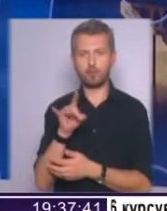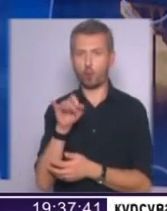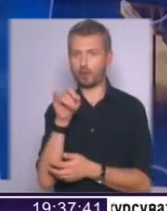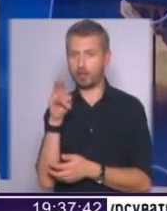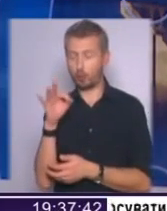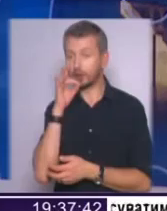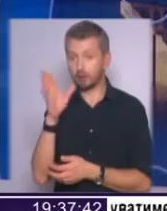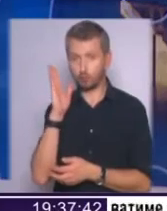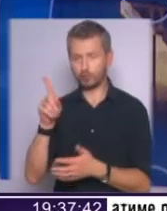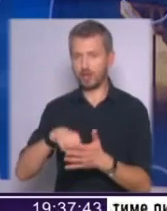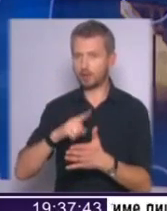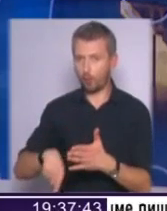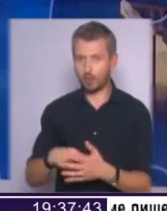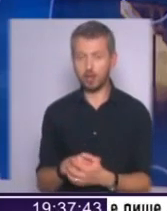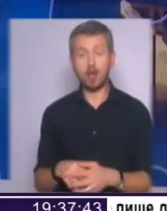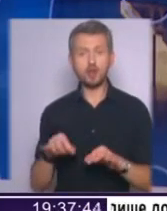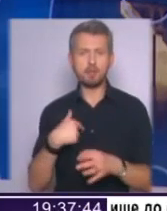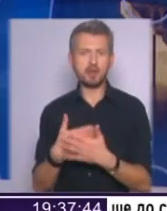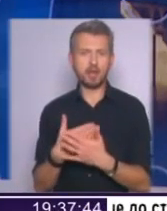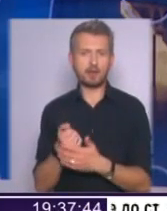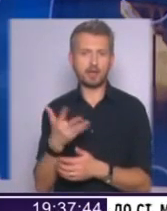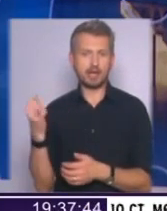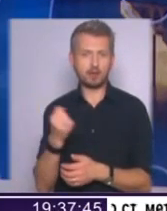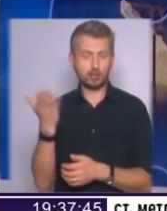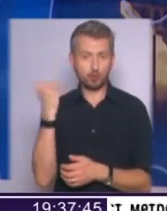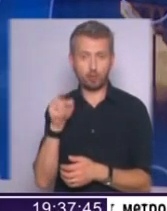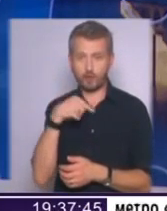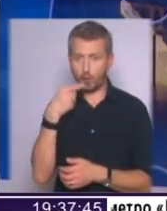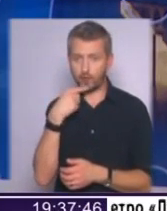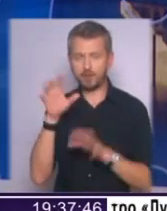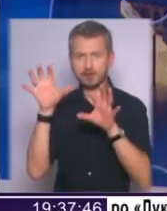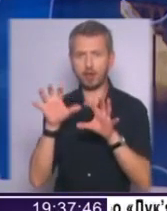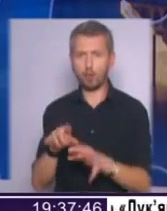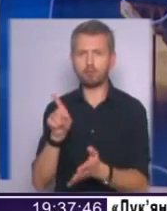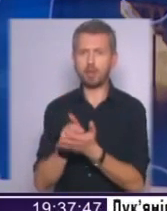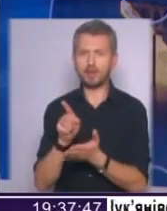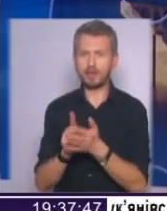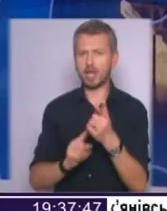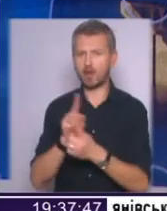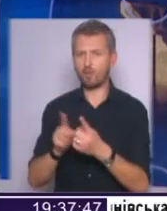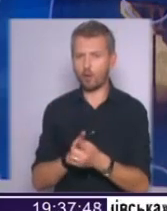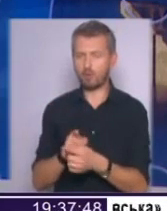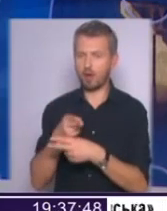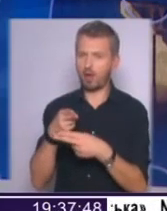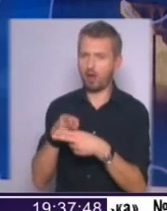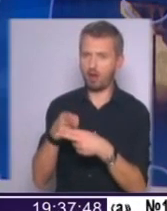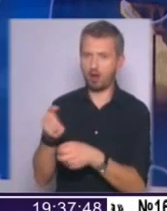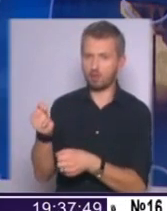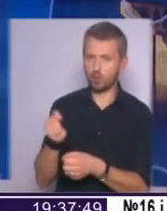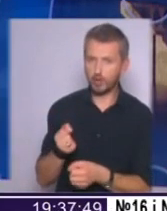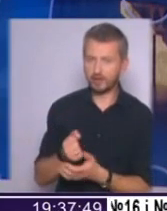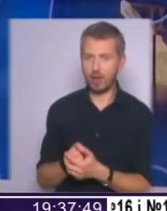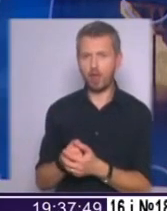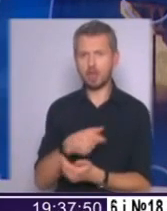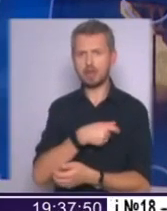таки будуть скасовані, хоча, ну, мені здається, кілька тижнів тому він говорив, що закони пенсійна реформа гальмується, тому що депутати